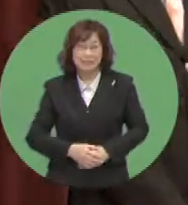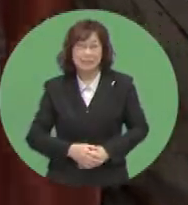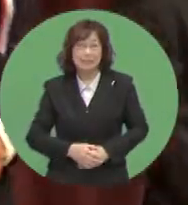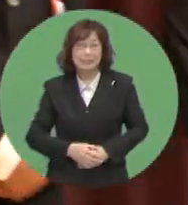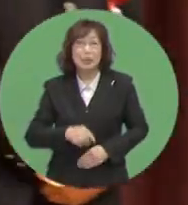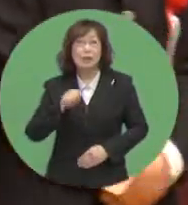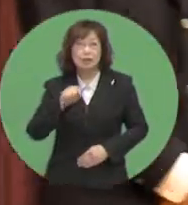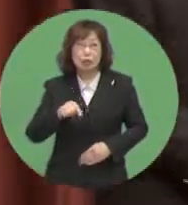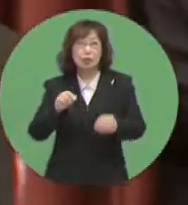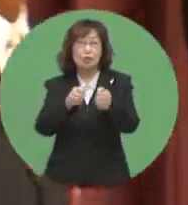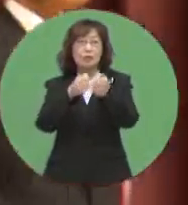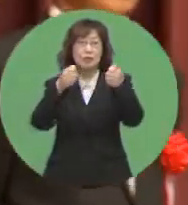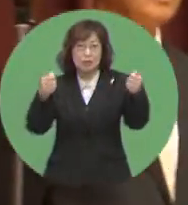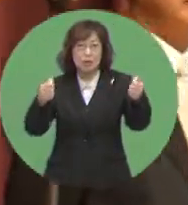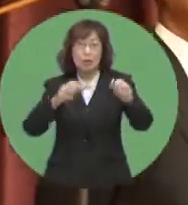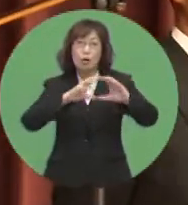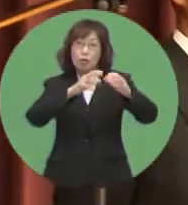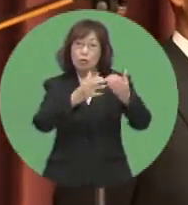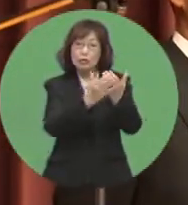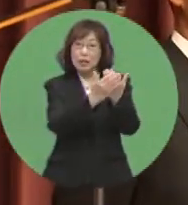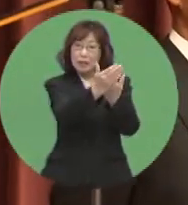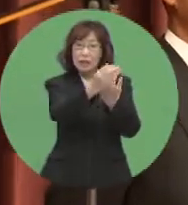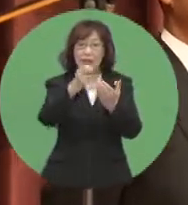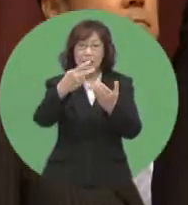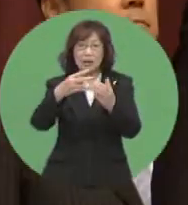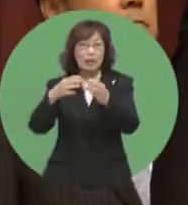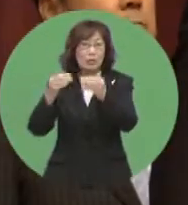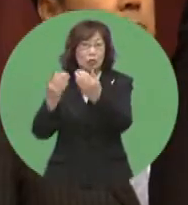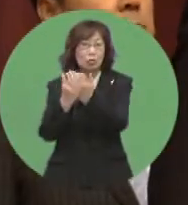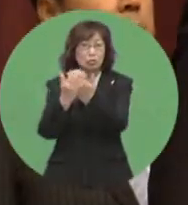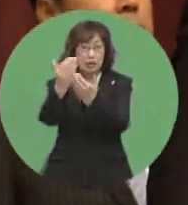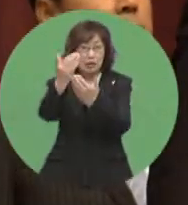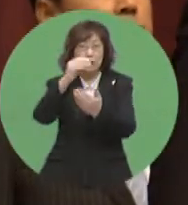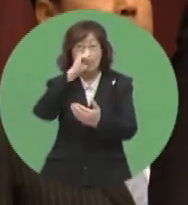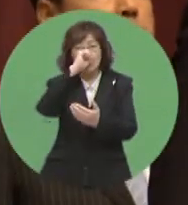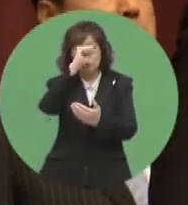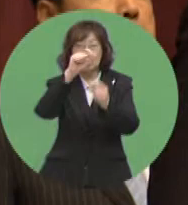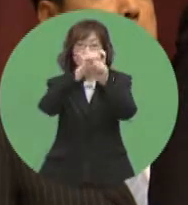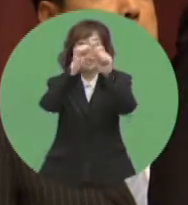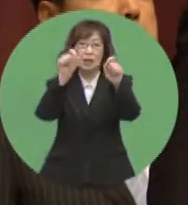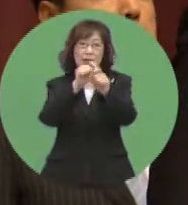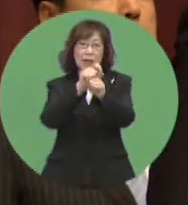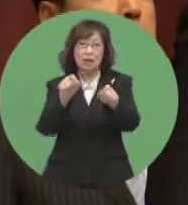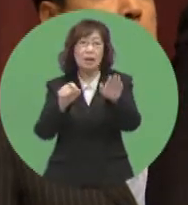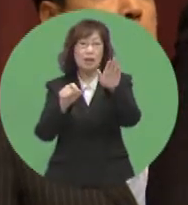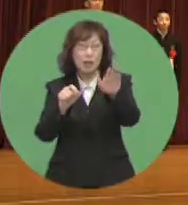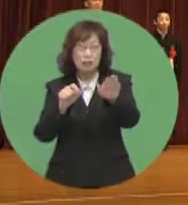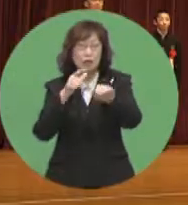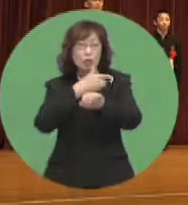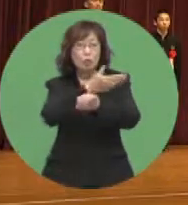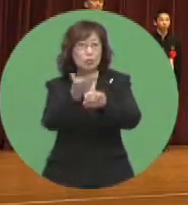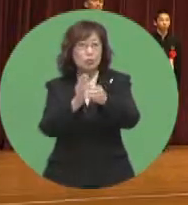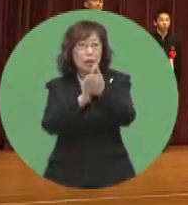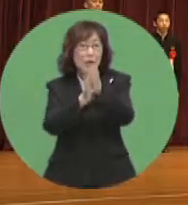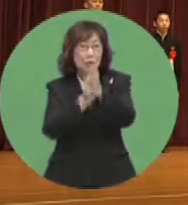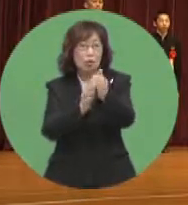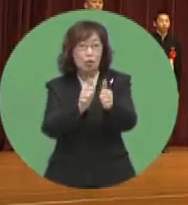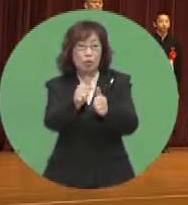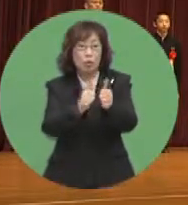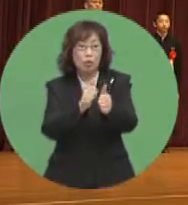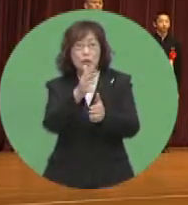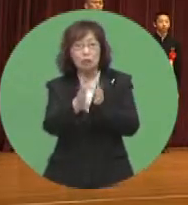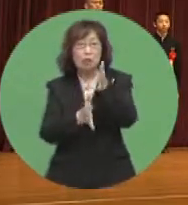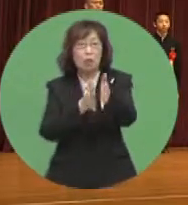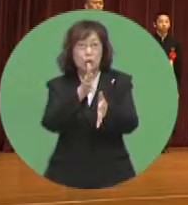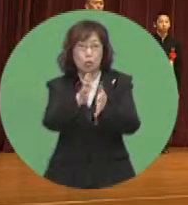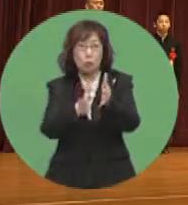この表彰式は国際大会や全国大会で優秀な成績を上げるなど、徳島県の競技スポーツの発展